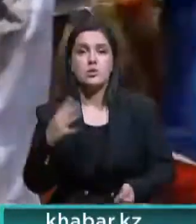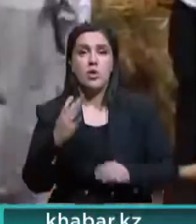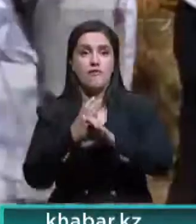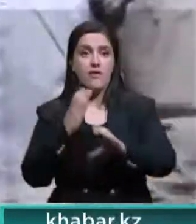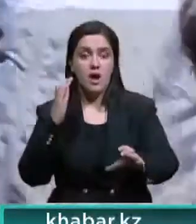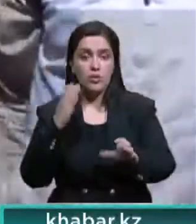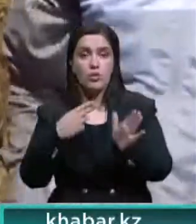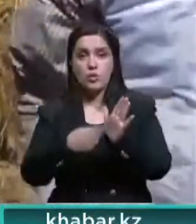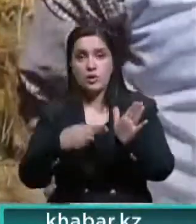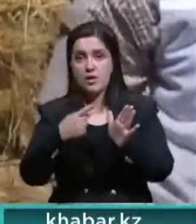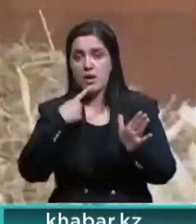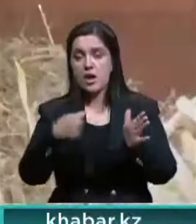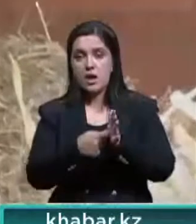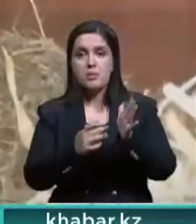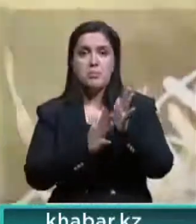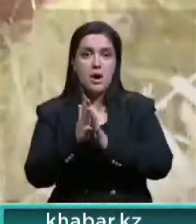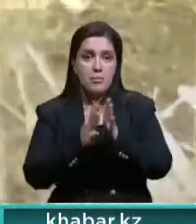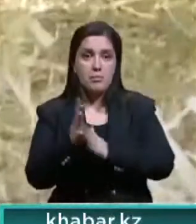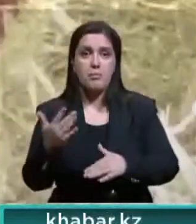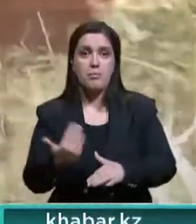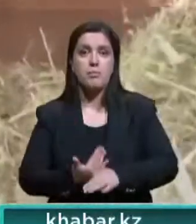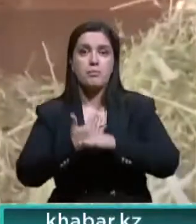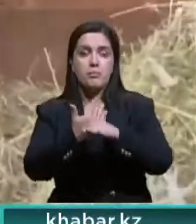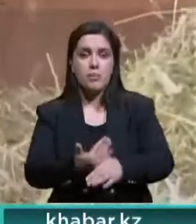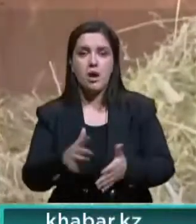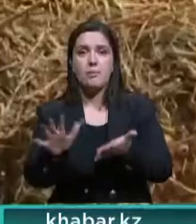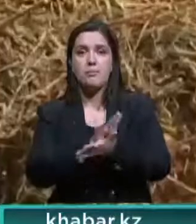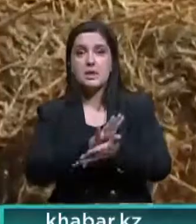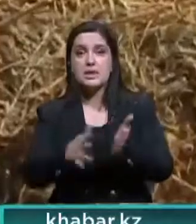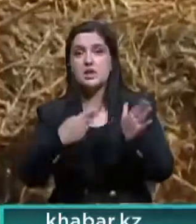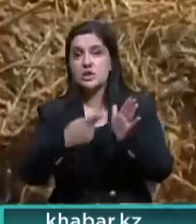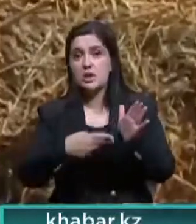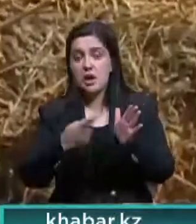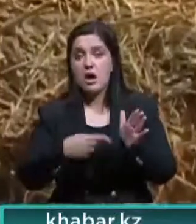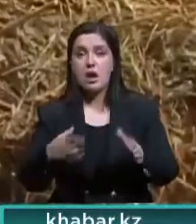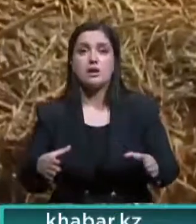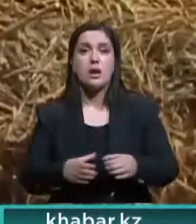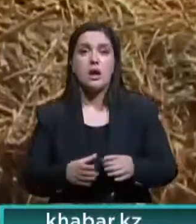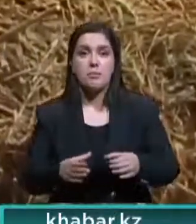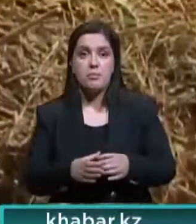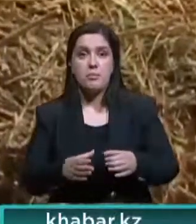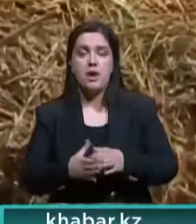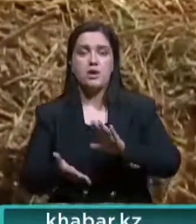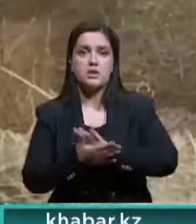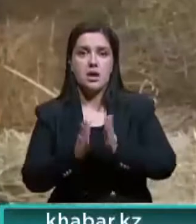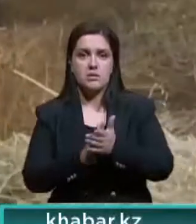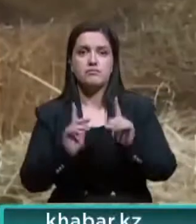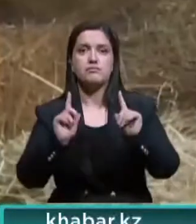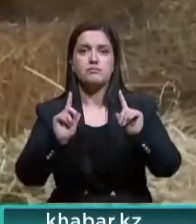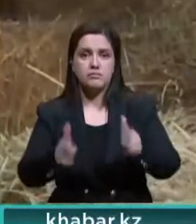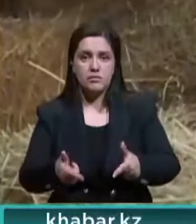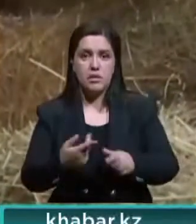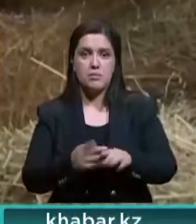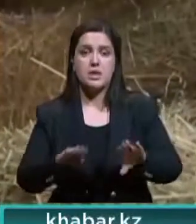40 вагонов с кормами доставку помощи существует бесплатно железнодорожный перевозчик в рамках соглашения готов при